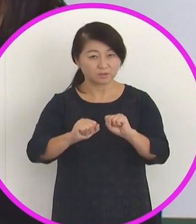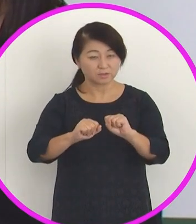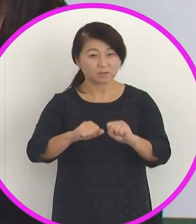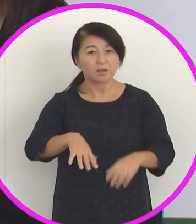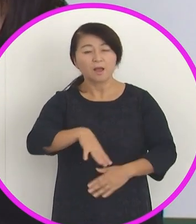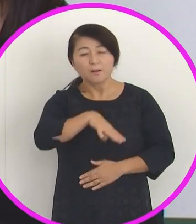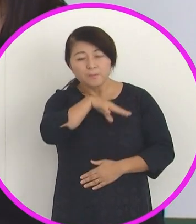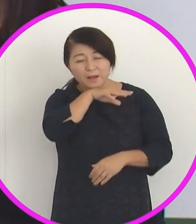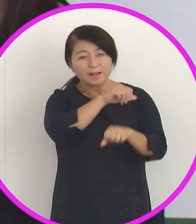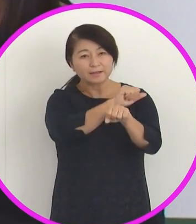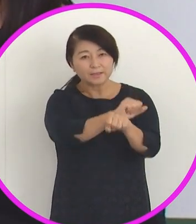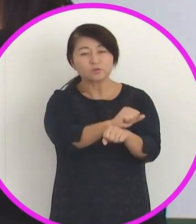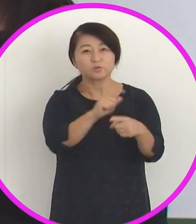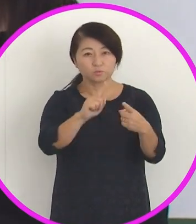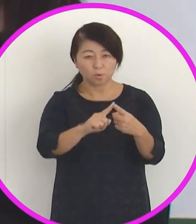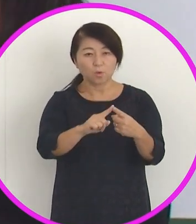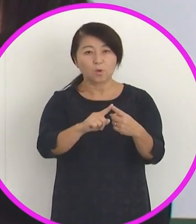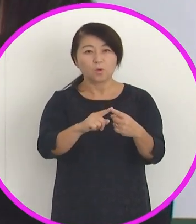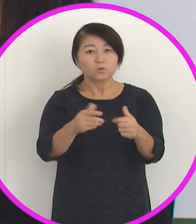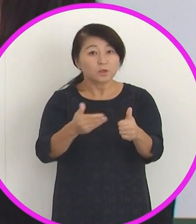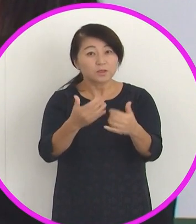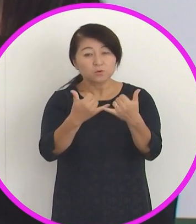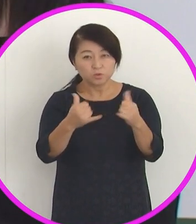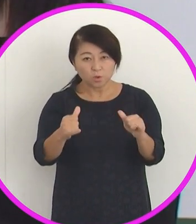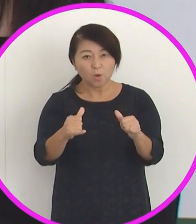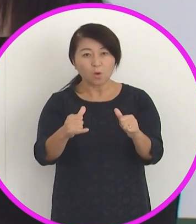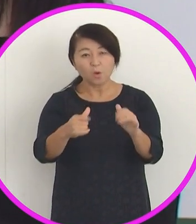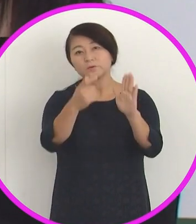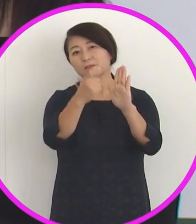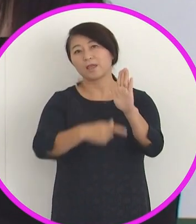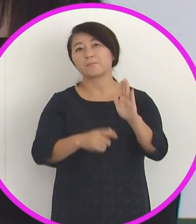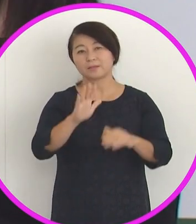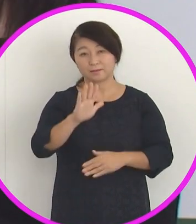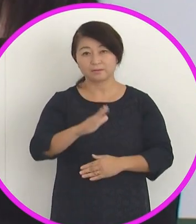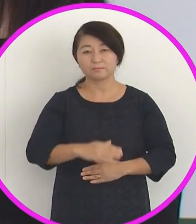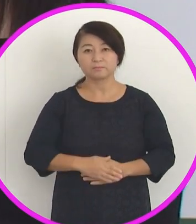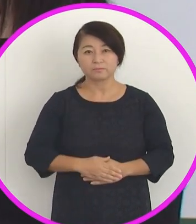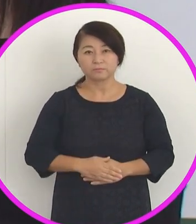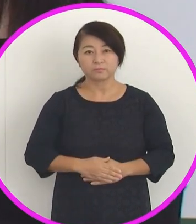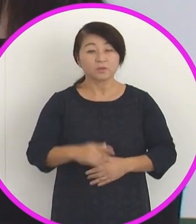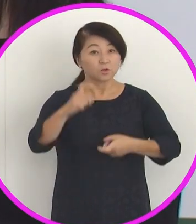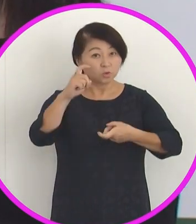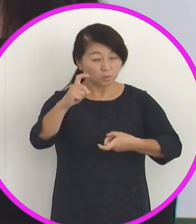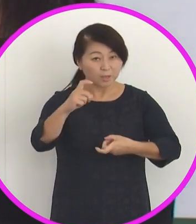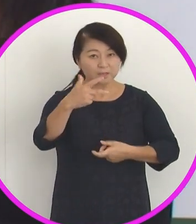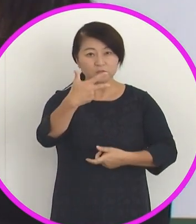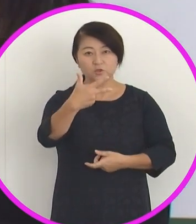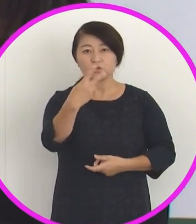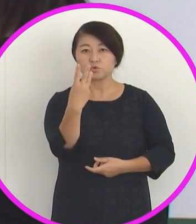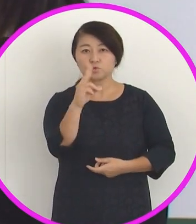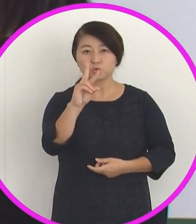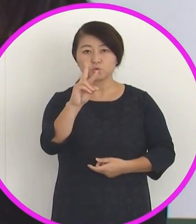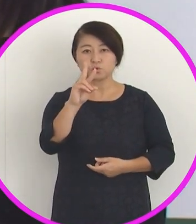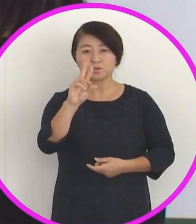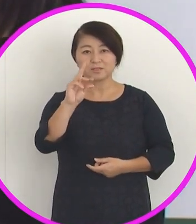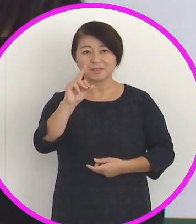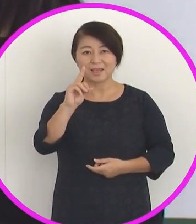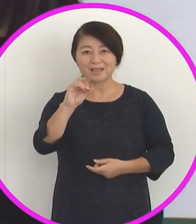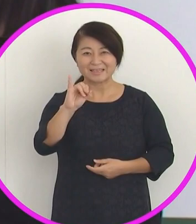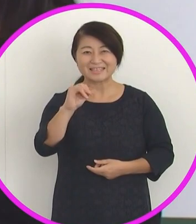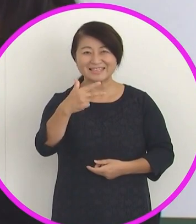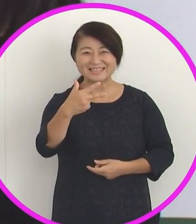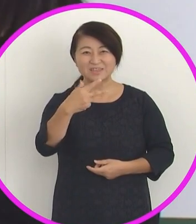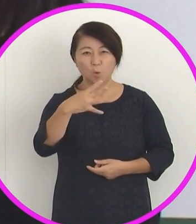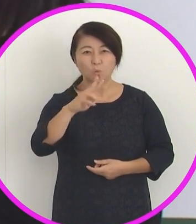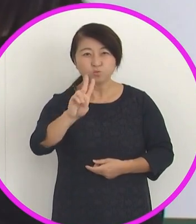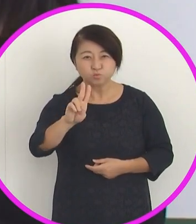ーマとしたものです。信藤さん、修正仕様という言葉を聞いたことはありますか？ 耳にしたことはあるんですが、具体的